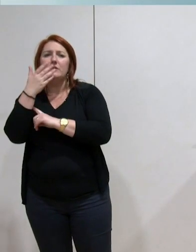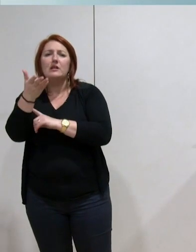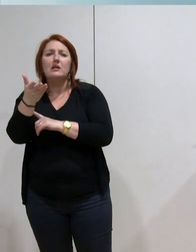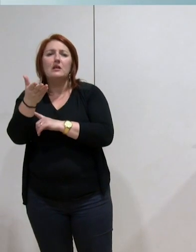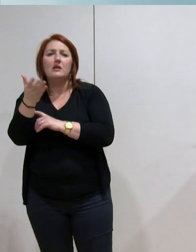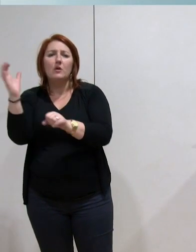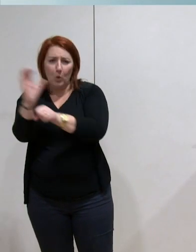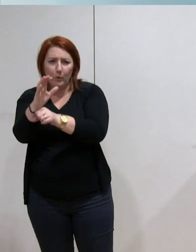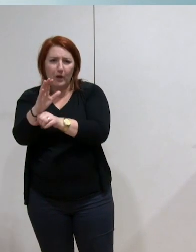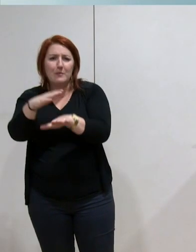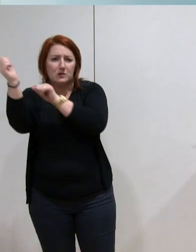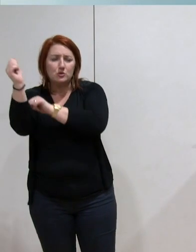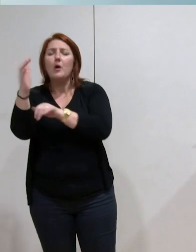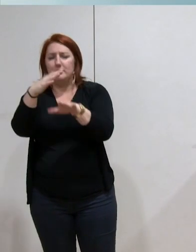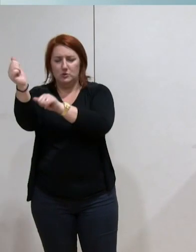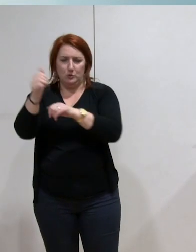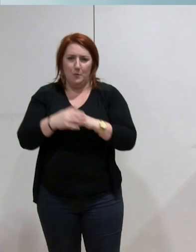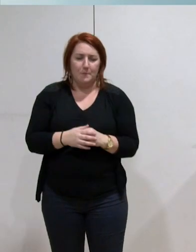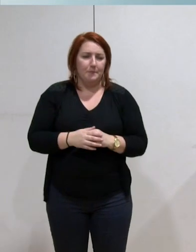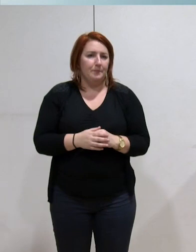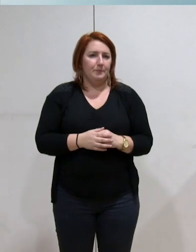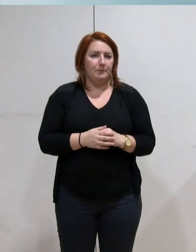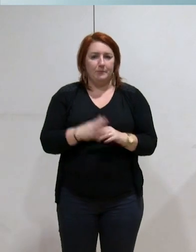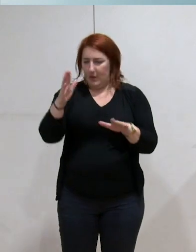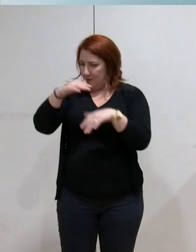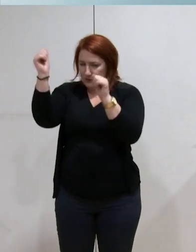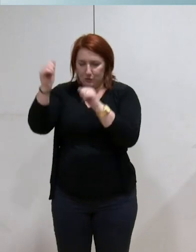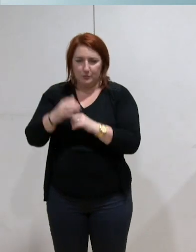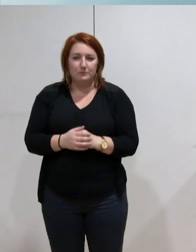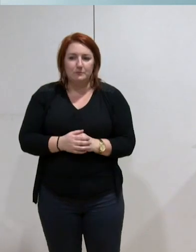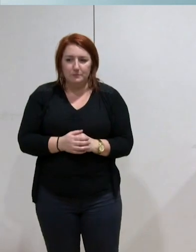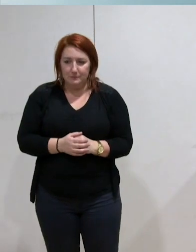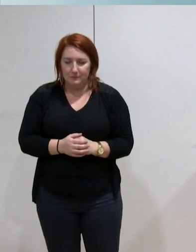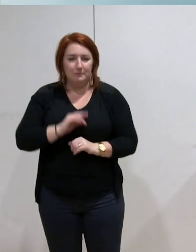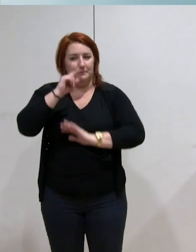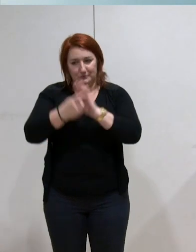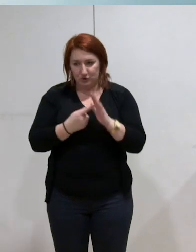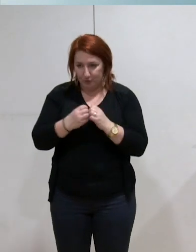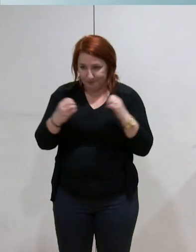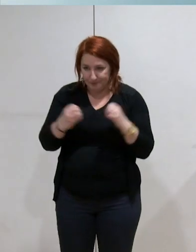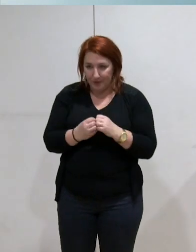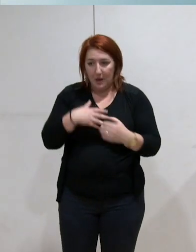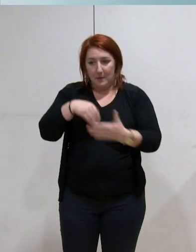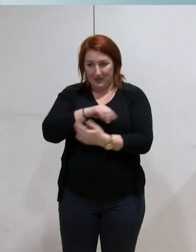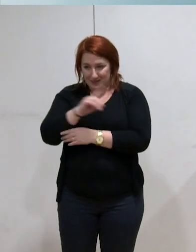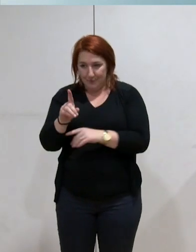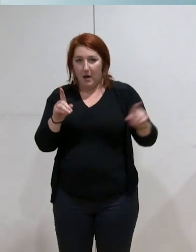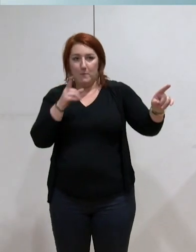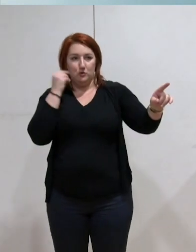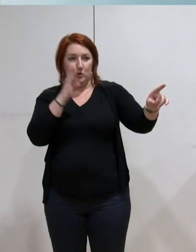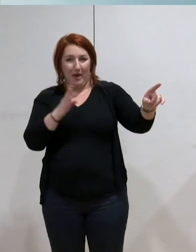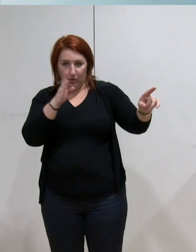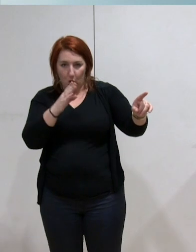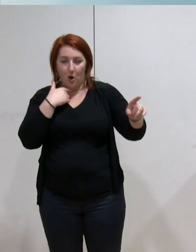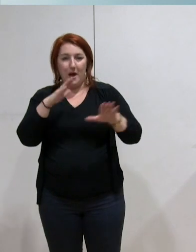vote contre abstention abstention alors je reprends ne prends pas part au vote Olivier Bertrand